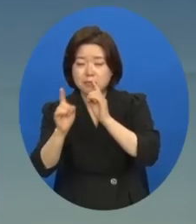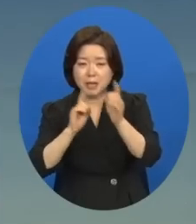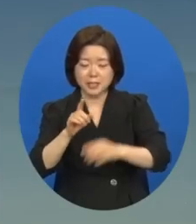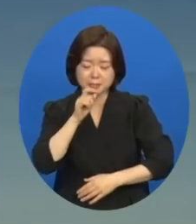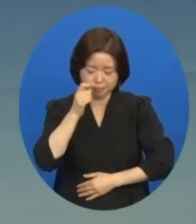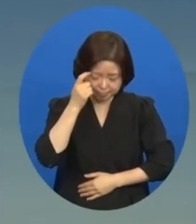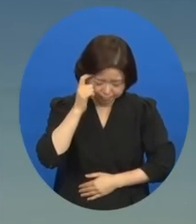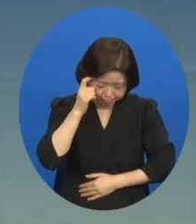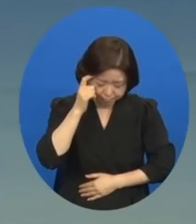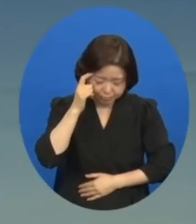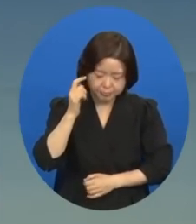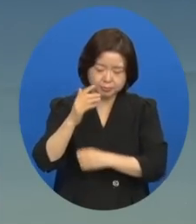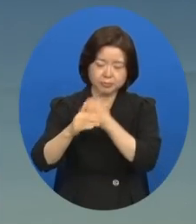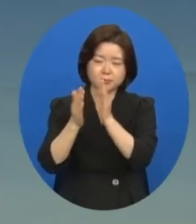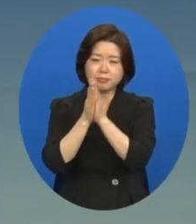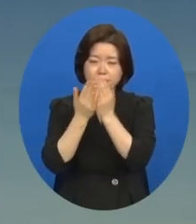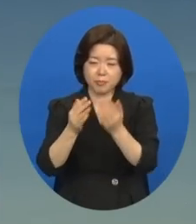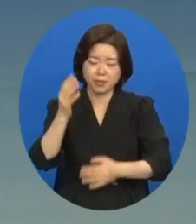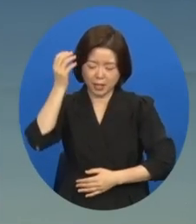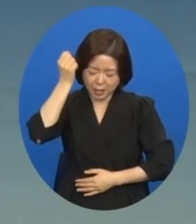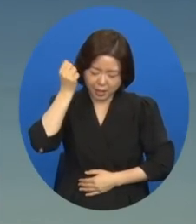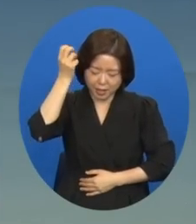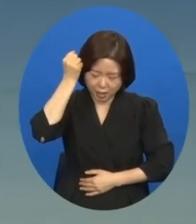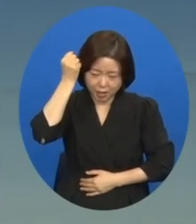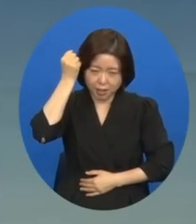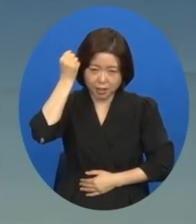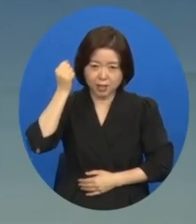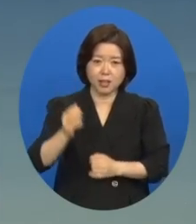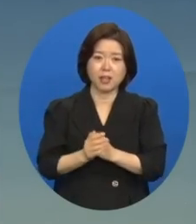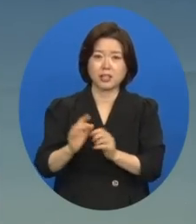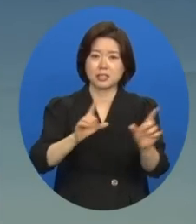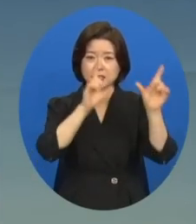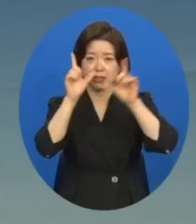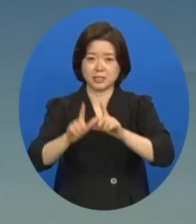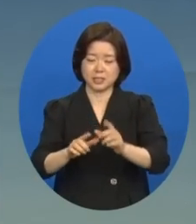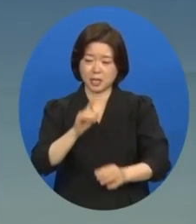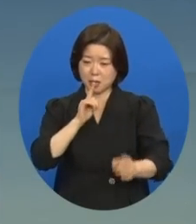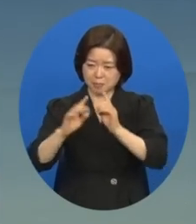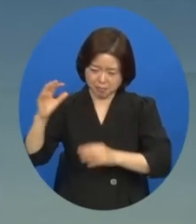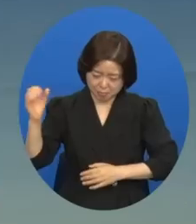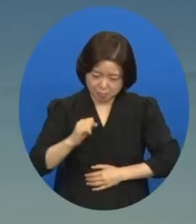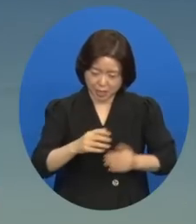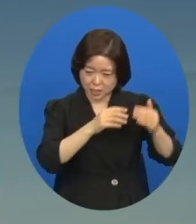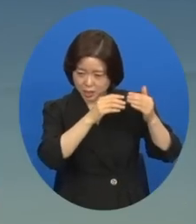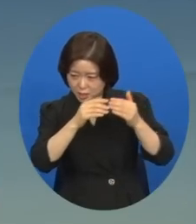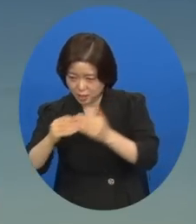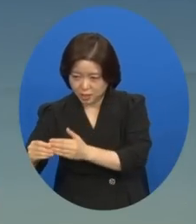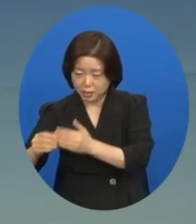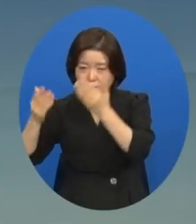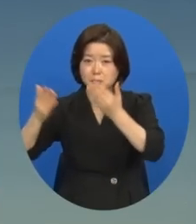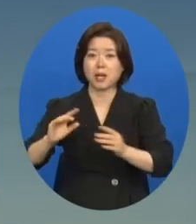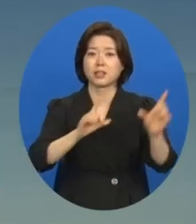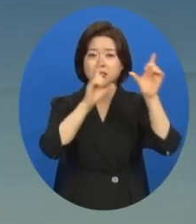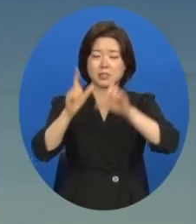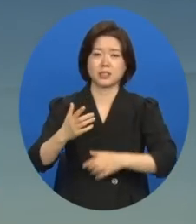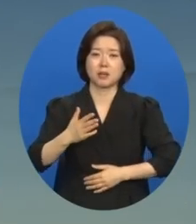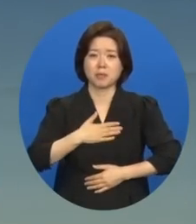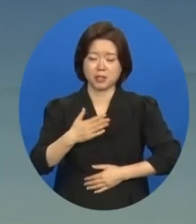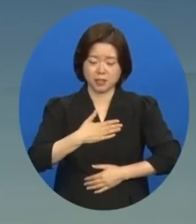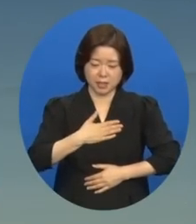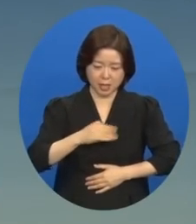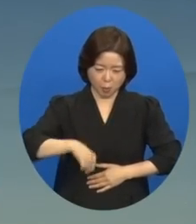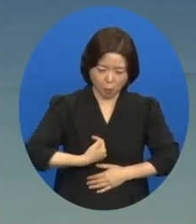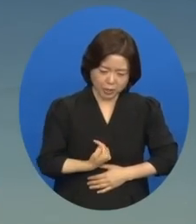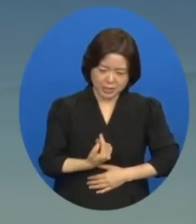묵상하고 말씀을 암송하여 삶이 말씀으로 이끌림받는 삶이 저의 골방